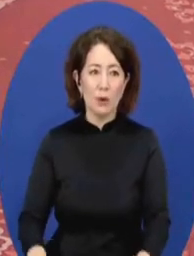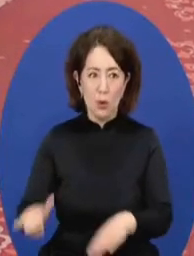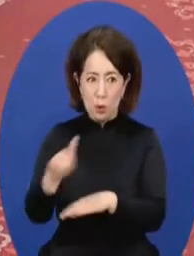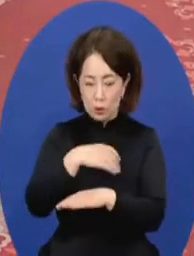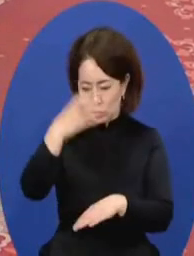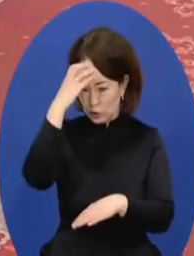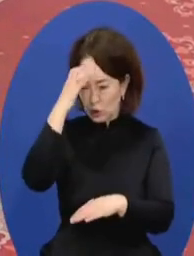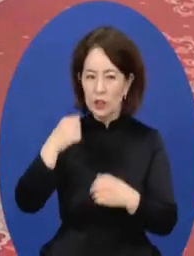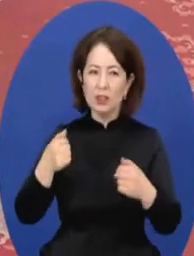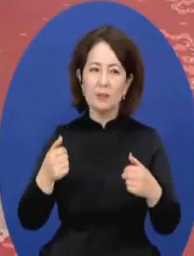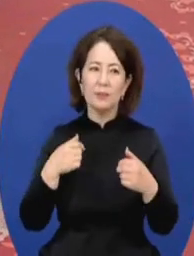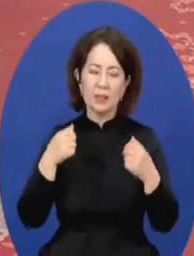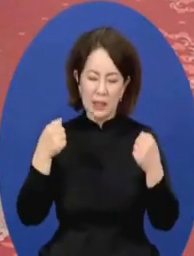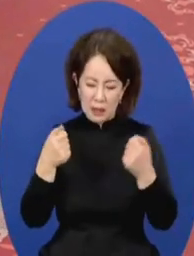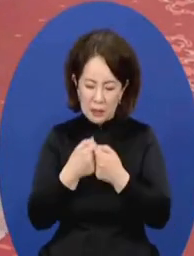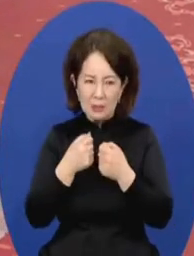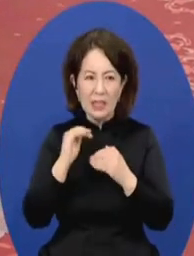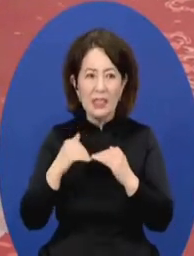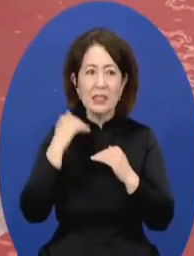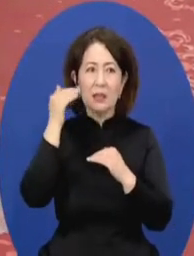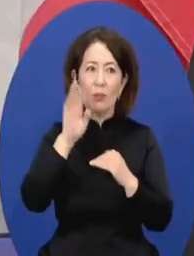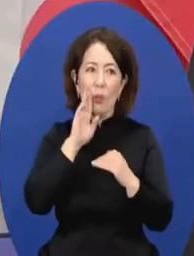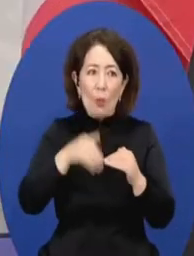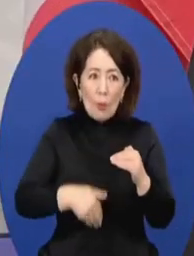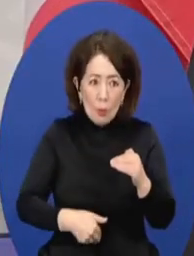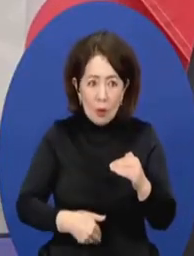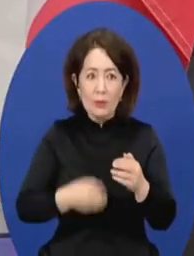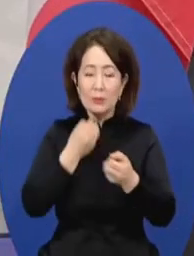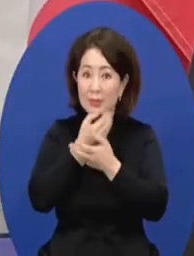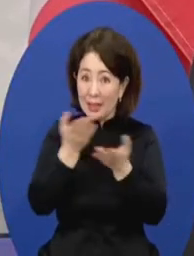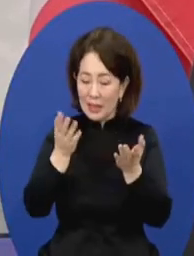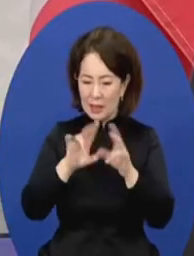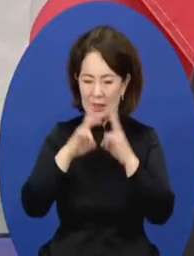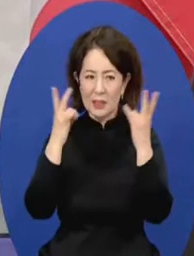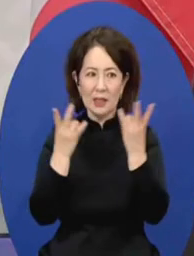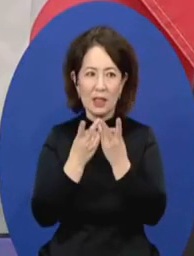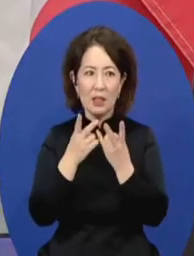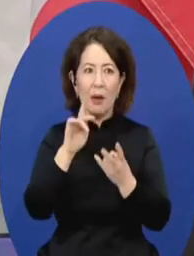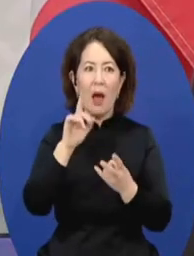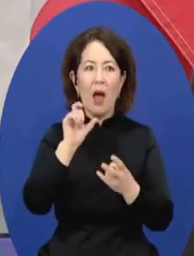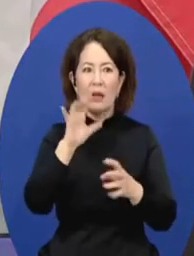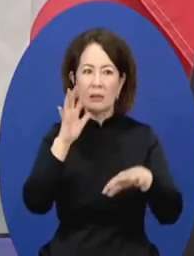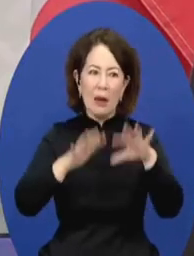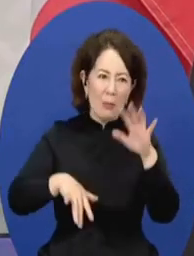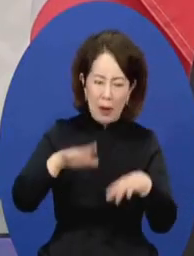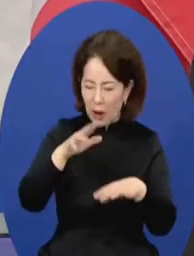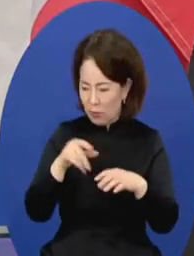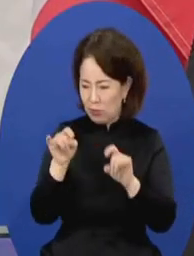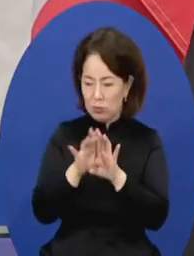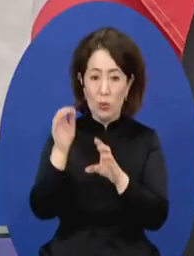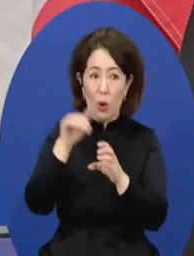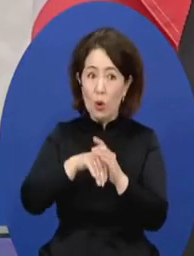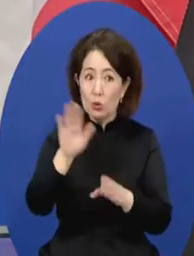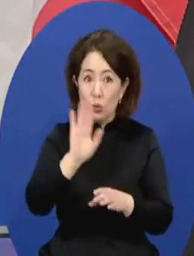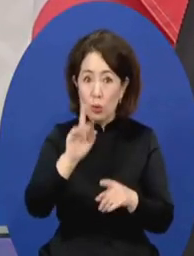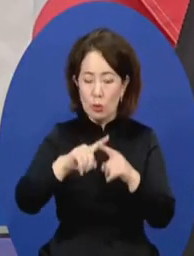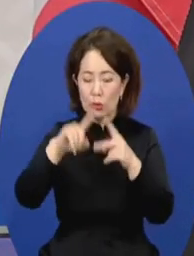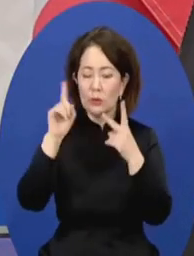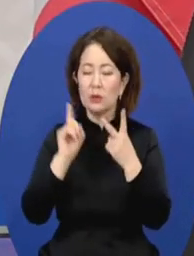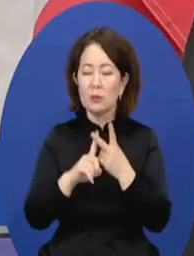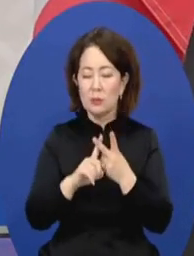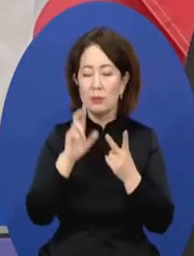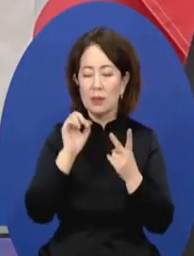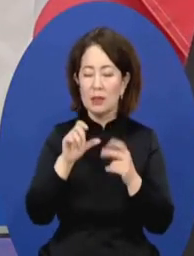Улс төрийн тэмцлийн дээд хэлбэр болох өсвөлөнг зарлаад явж байхдаа бол нийгмийн эмч зораагүй байдал гэрхэвч оруулж болохгүй. За мөн бас